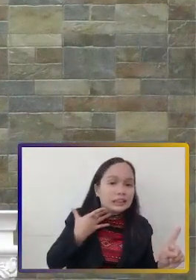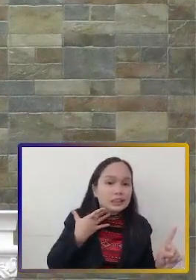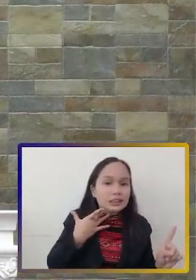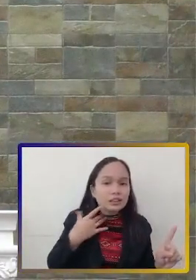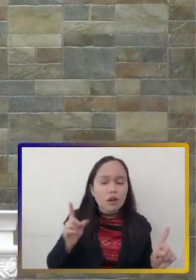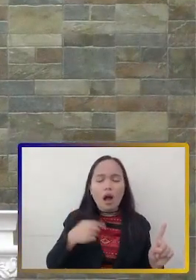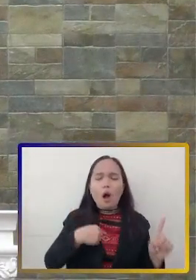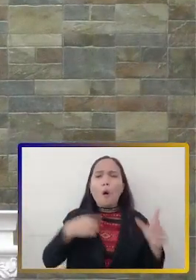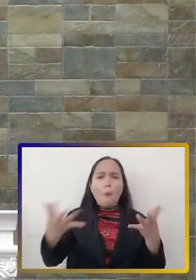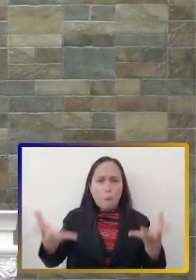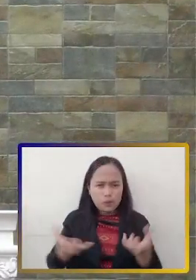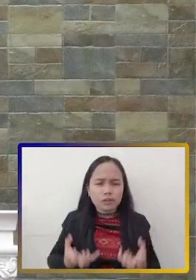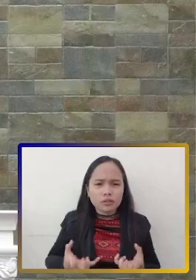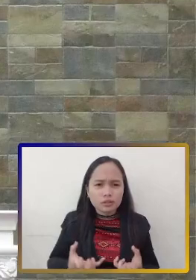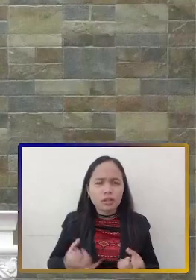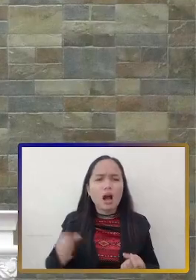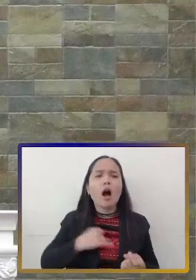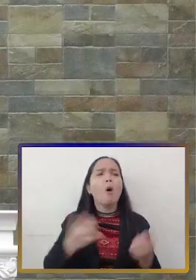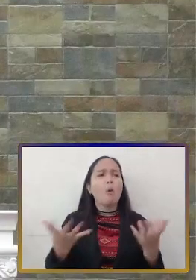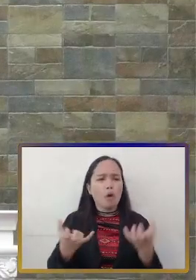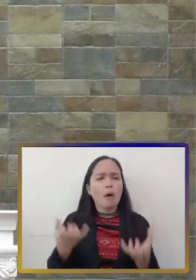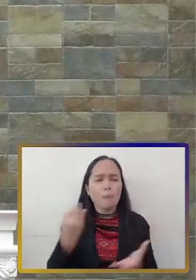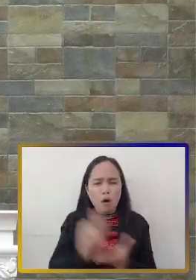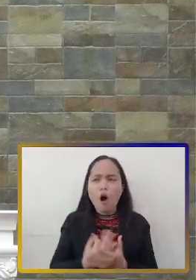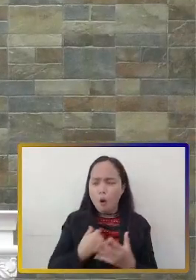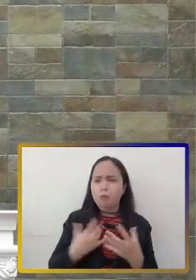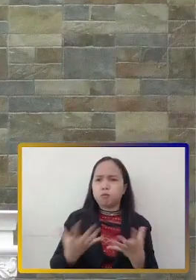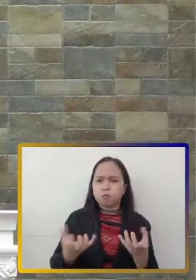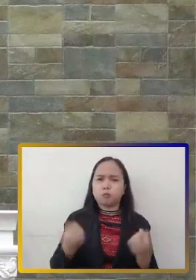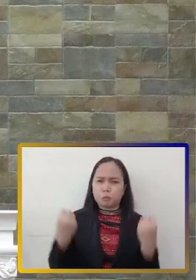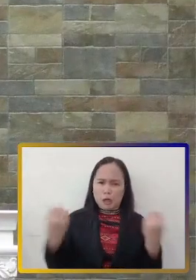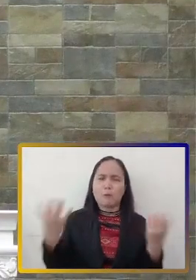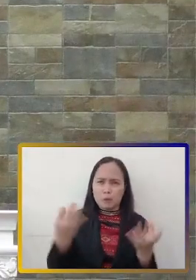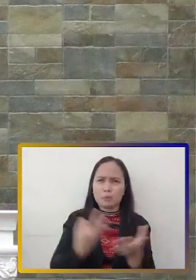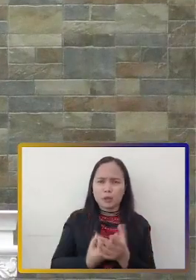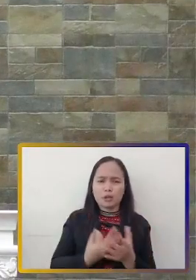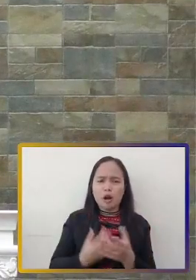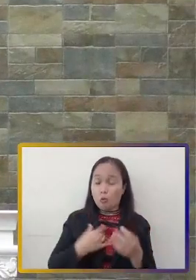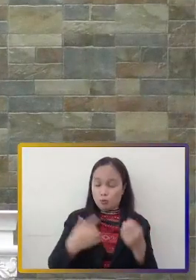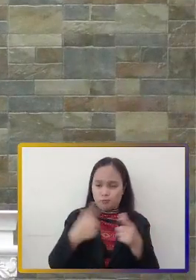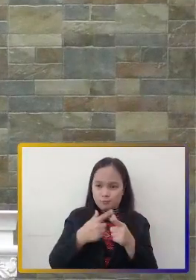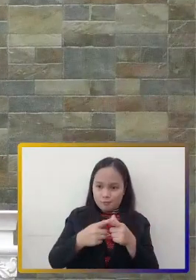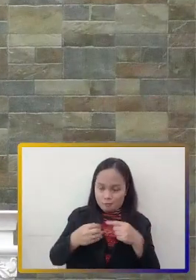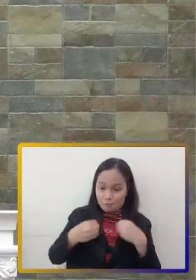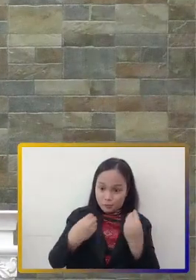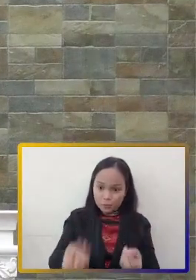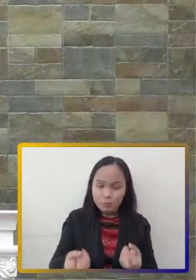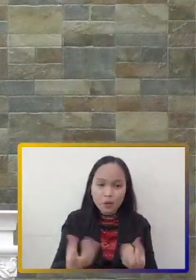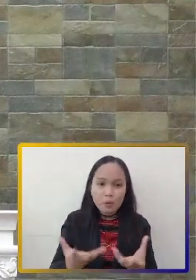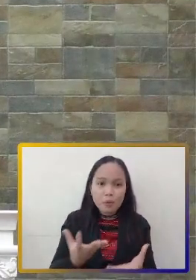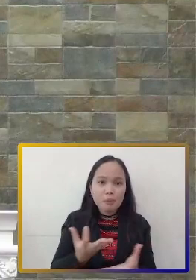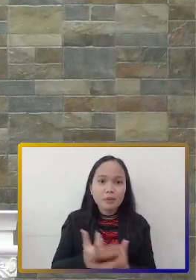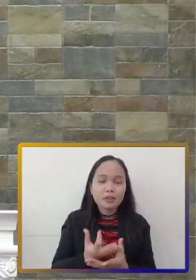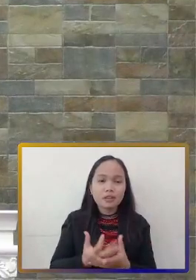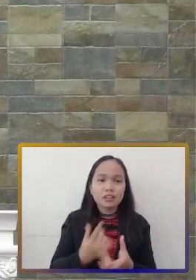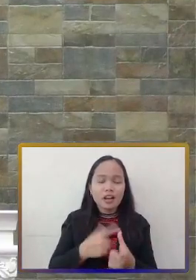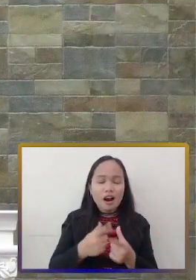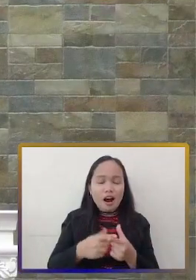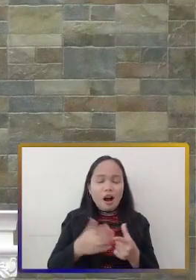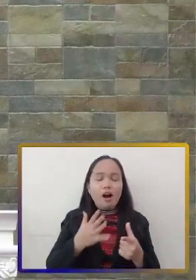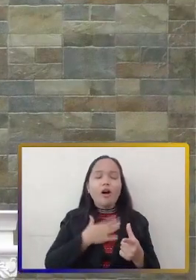ng ganito. Gusto ko ng pera. Malaking pera. Nagkaroon ka ng malaking pera. Alright? That's the lust of the